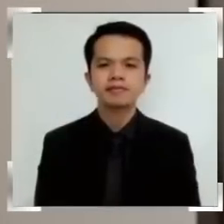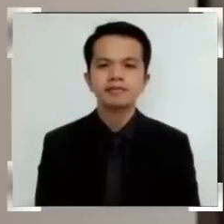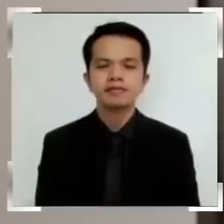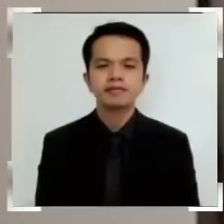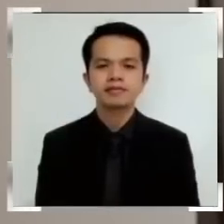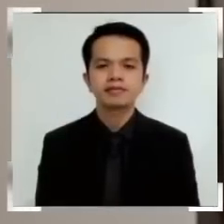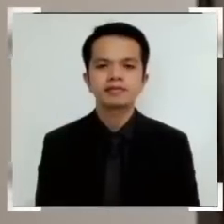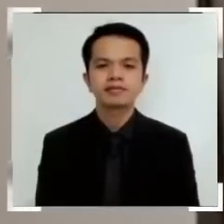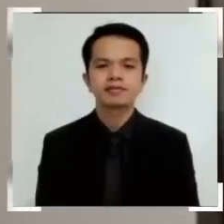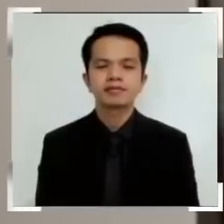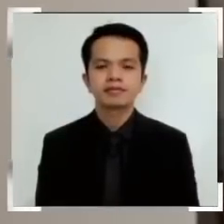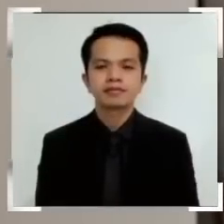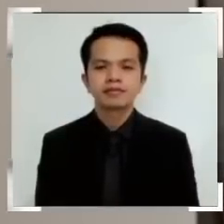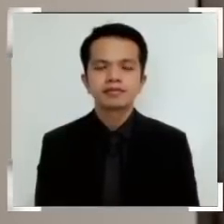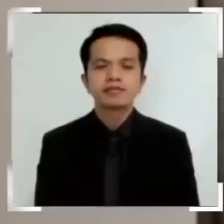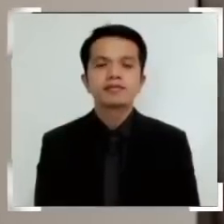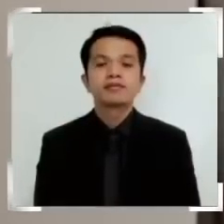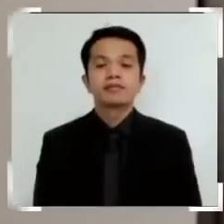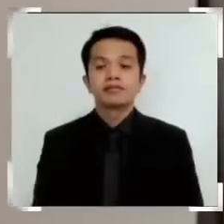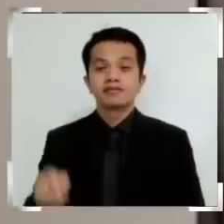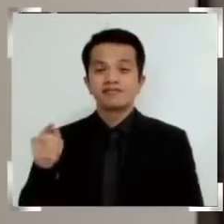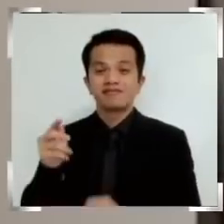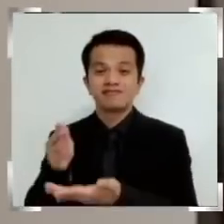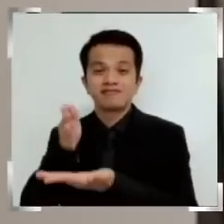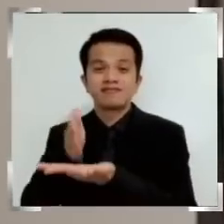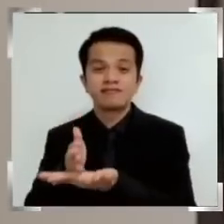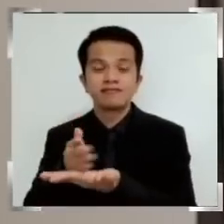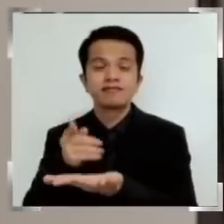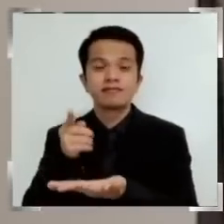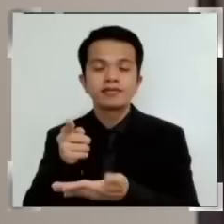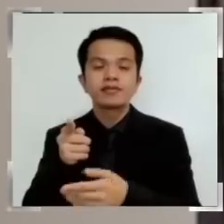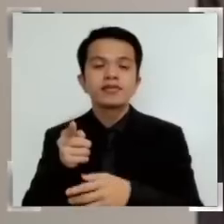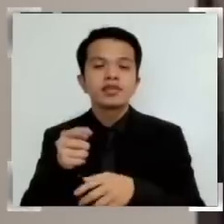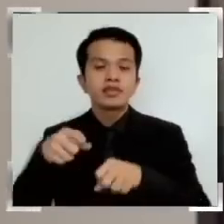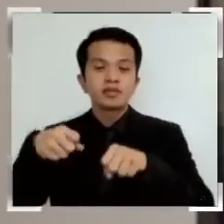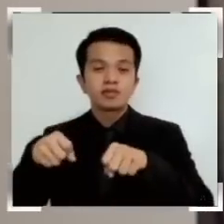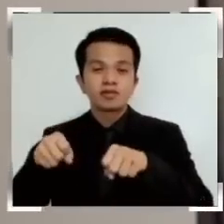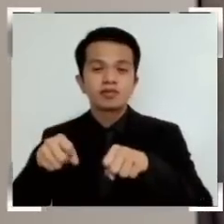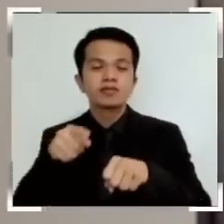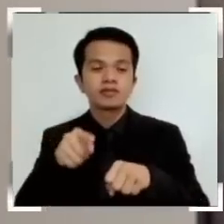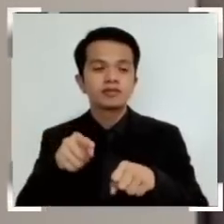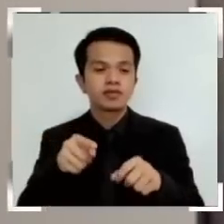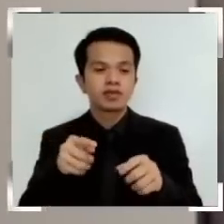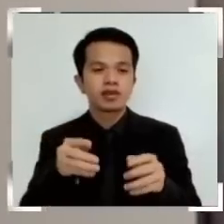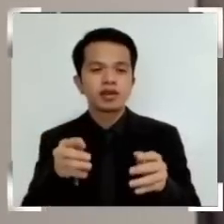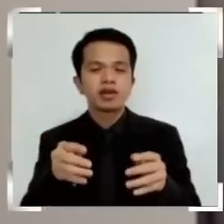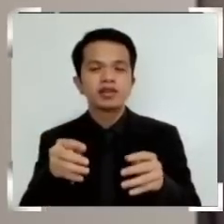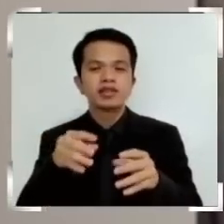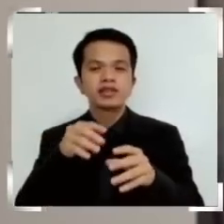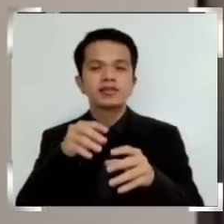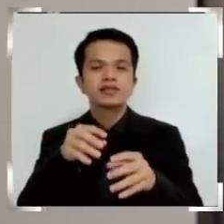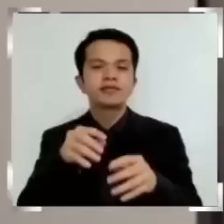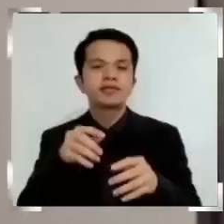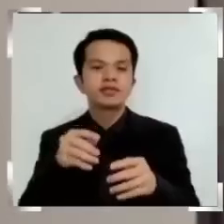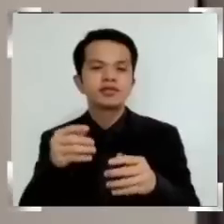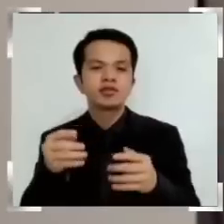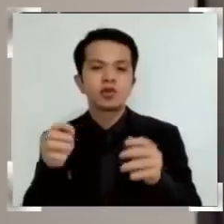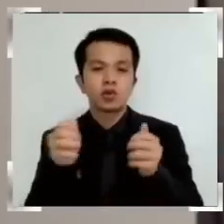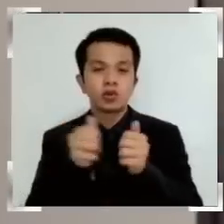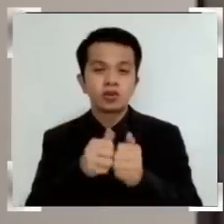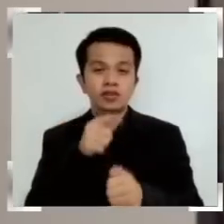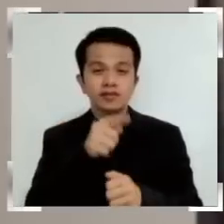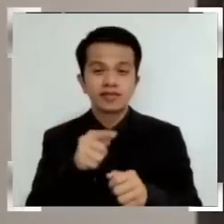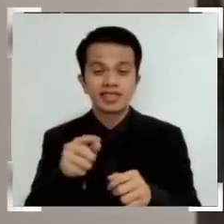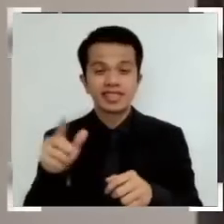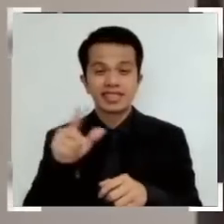Sandaling huminto ang dalawang lalaki na motorsiklo na ito nang magkasulubong sa isang kalsada sa Urdaneta City. Nakasunod sa rider na nasa kaliwa ang isa